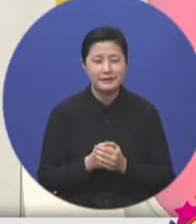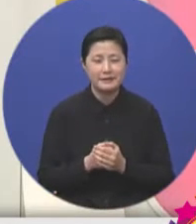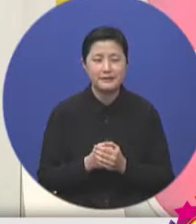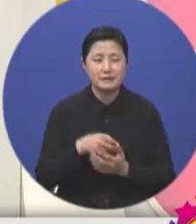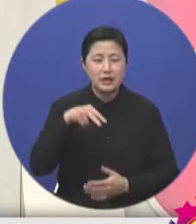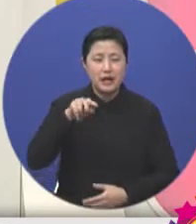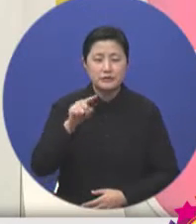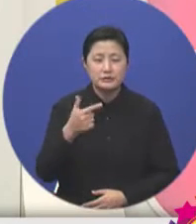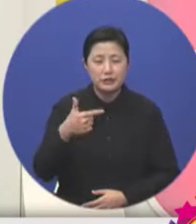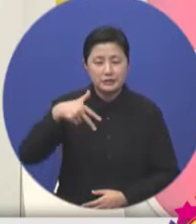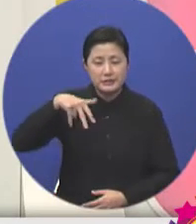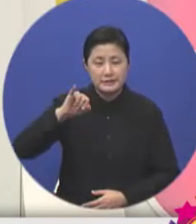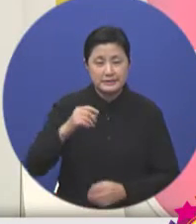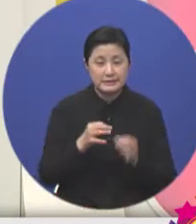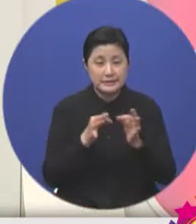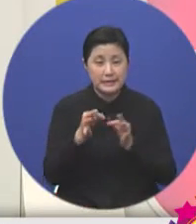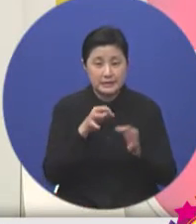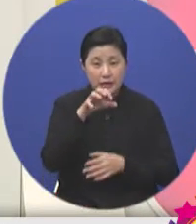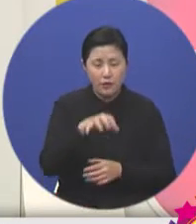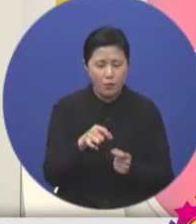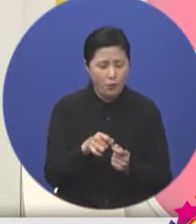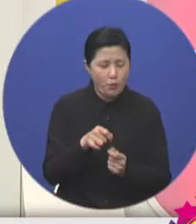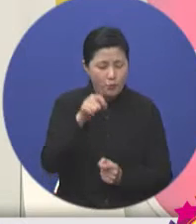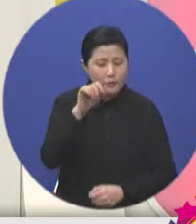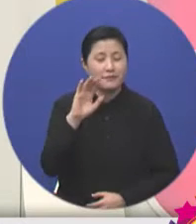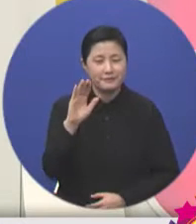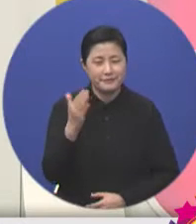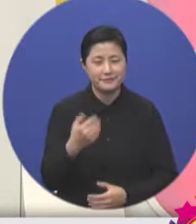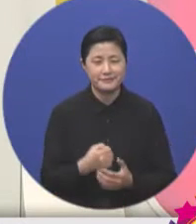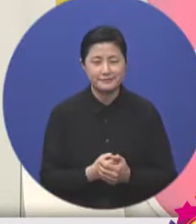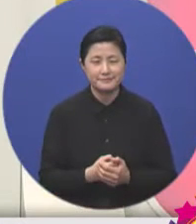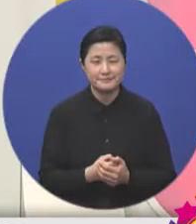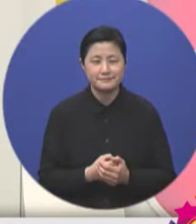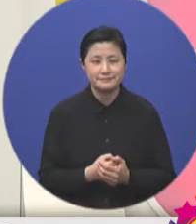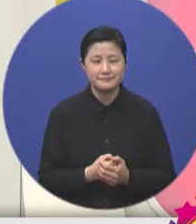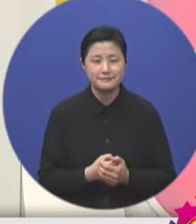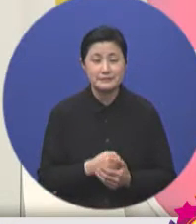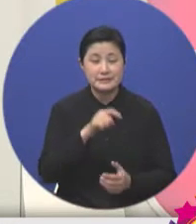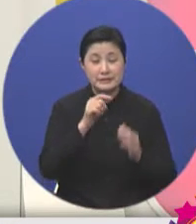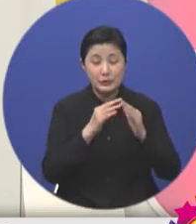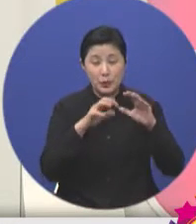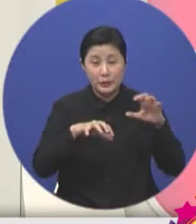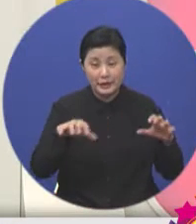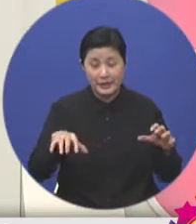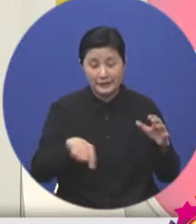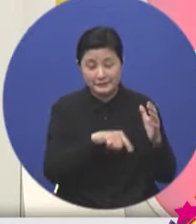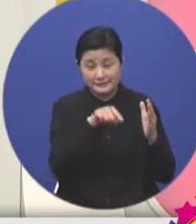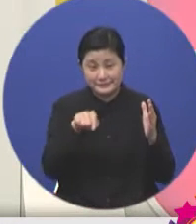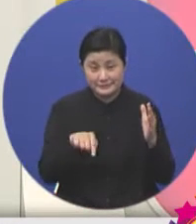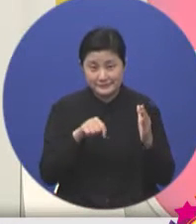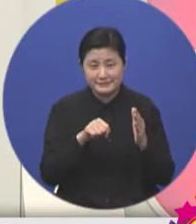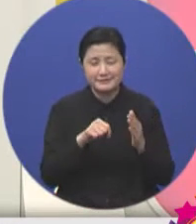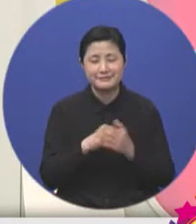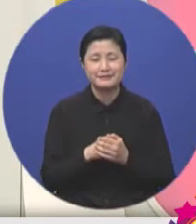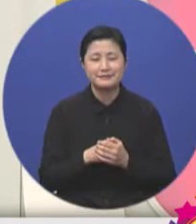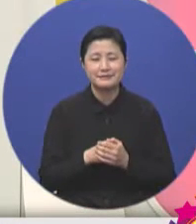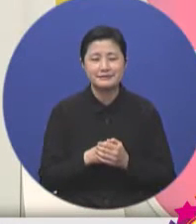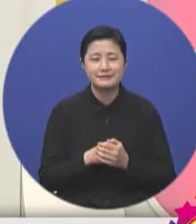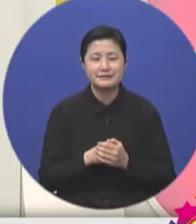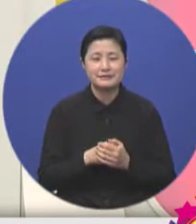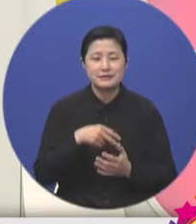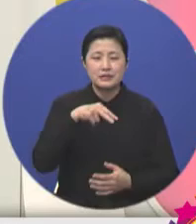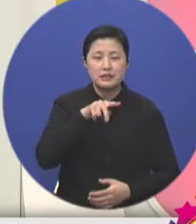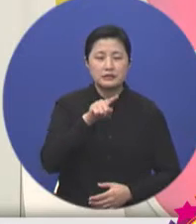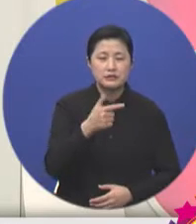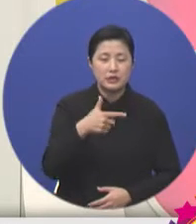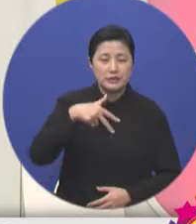선지 장사한 지가 그렇게 네. 오래됐으니까. 그래도 이 동네에서는 우리 선지